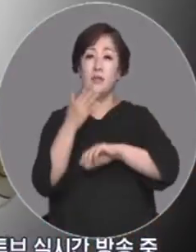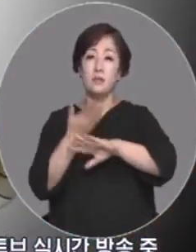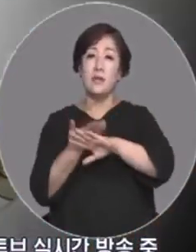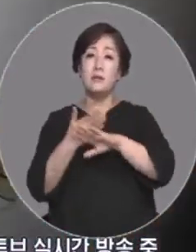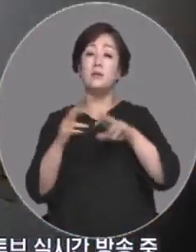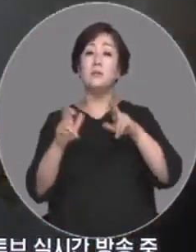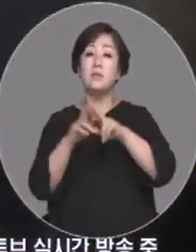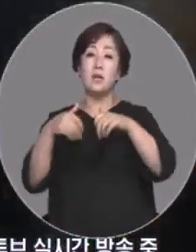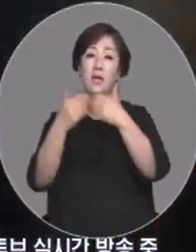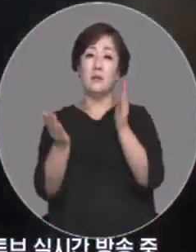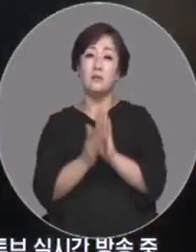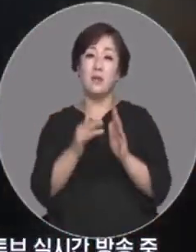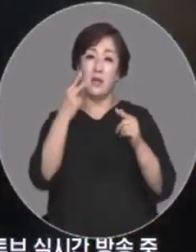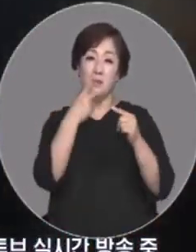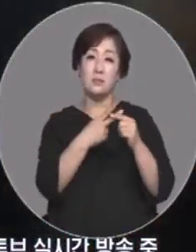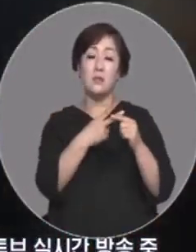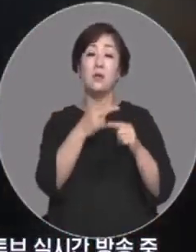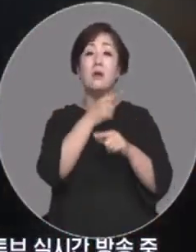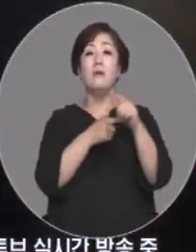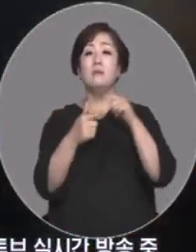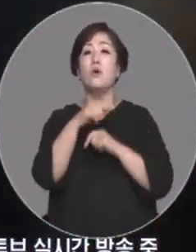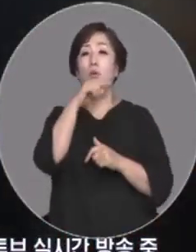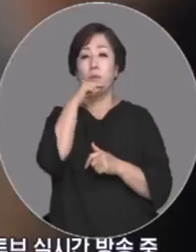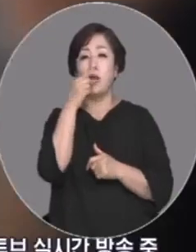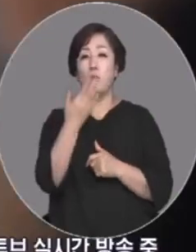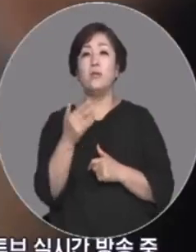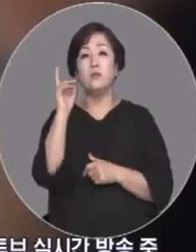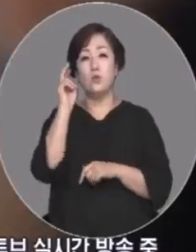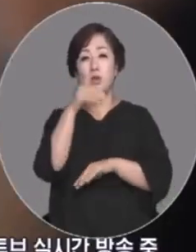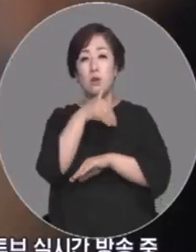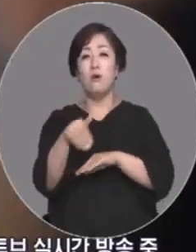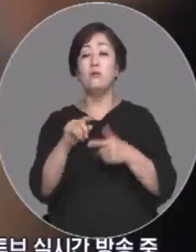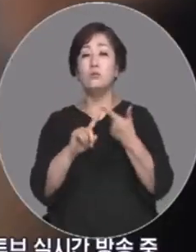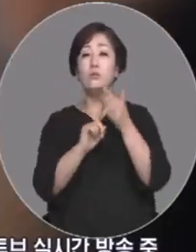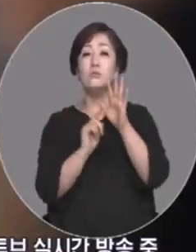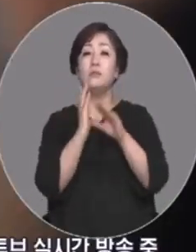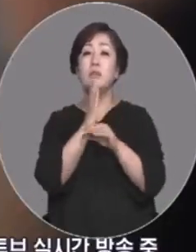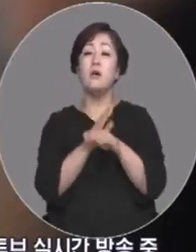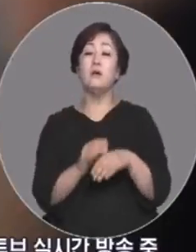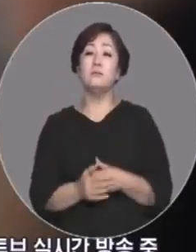장애인들에 대한 2차 피해 우려도 나오고 있습니다. UBC 뉴스 배윤주입니다.